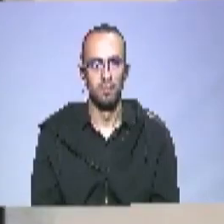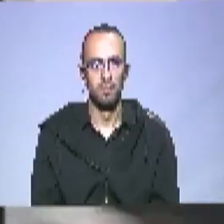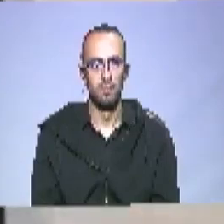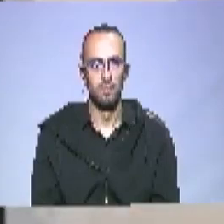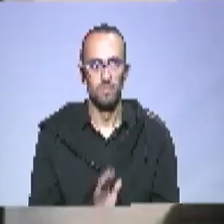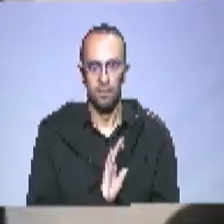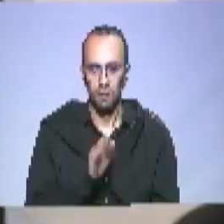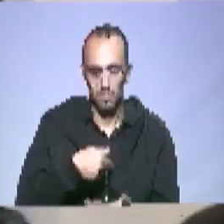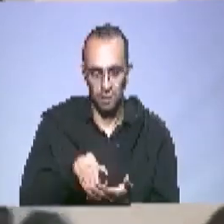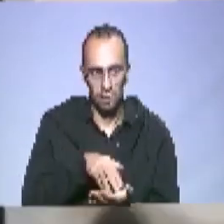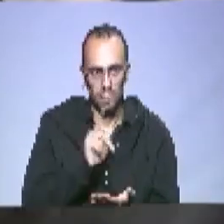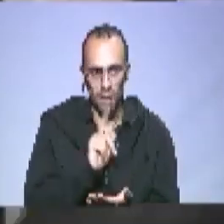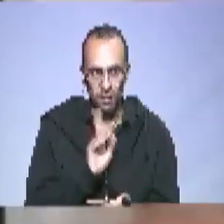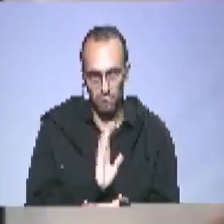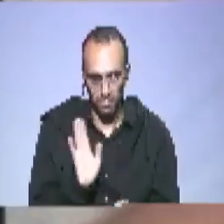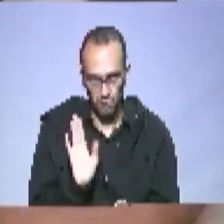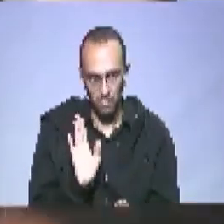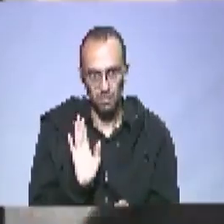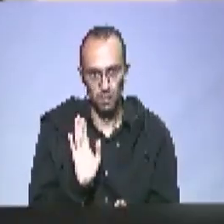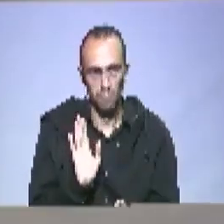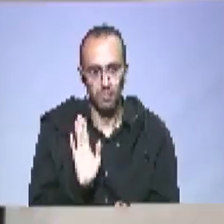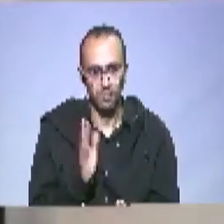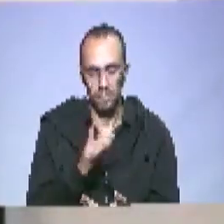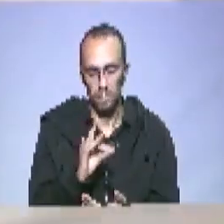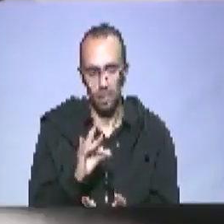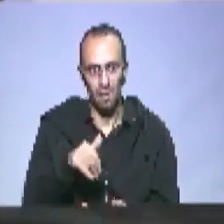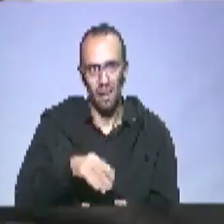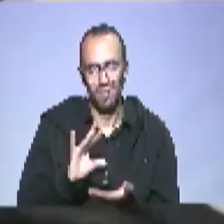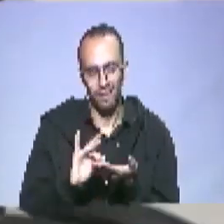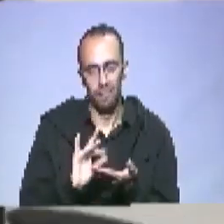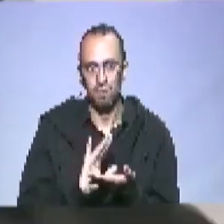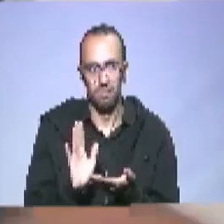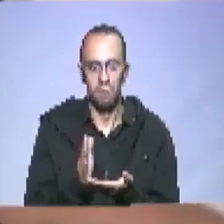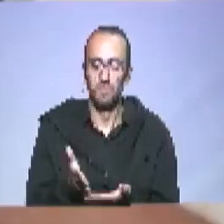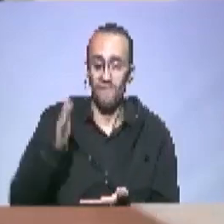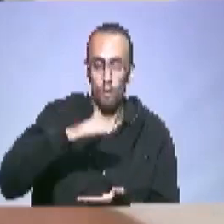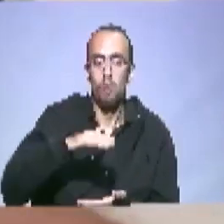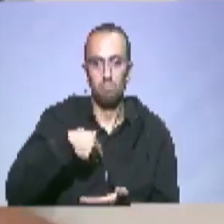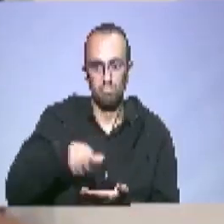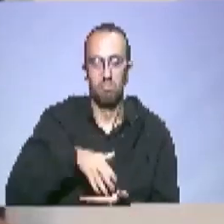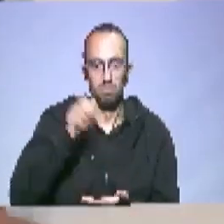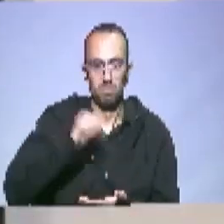خلاص مش هندهن دي بقى عشان دي اتبلت من ال